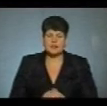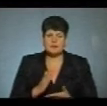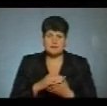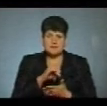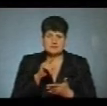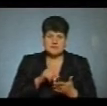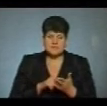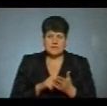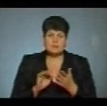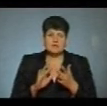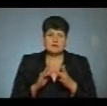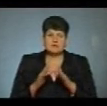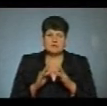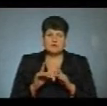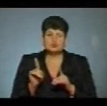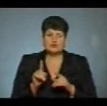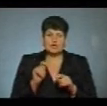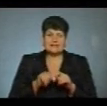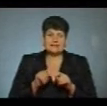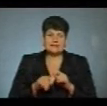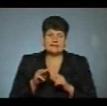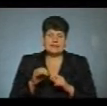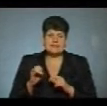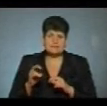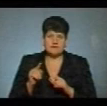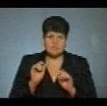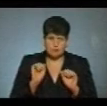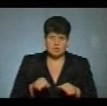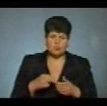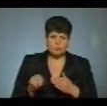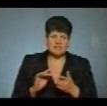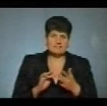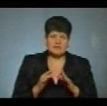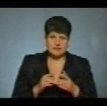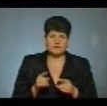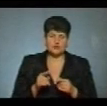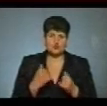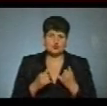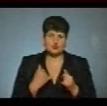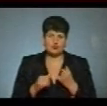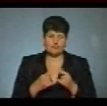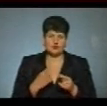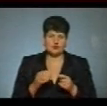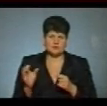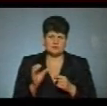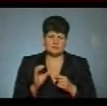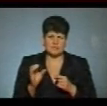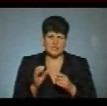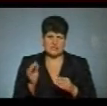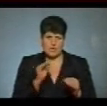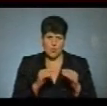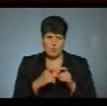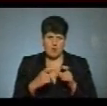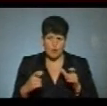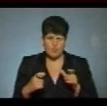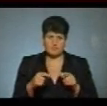в мережі щодо тестів. Кажуть, що їх можна купити в інтернеті, вони жовто-блакитна упаковка.